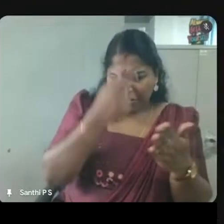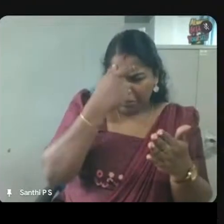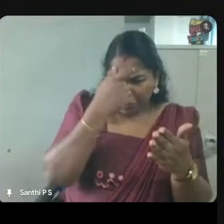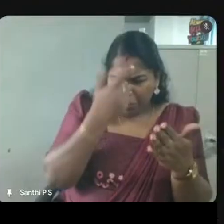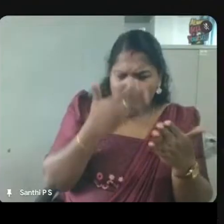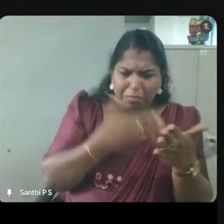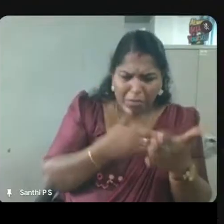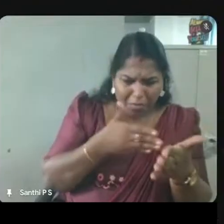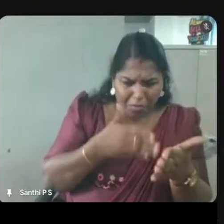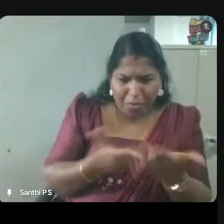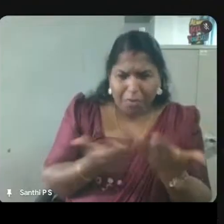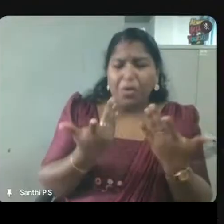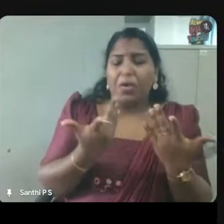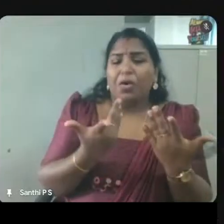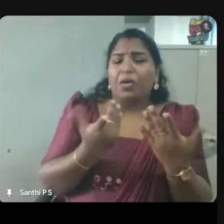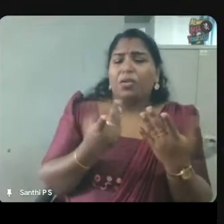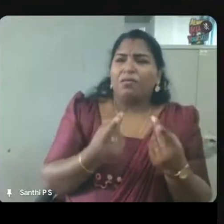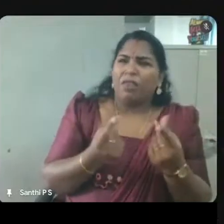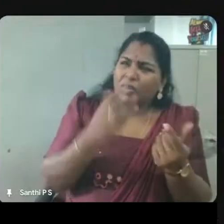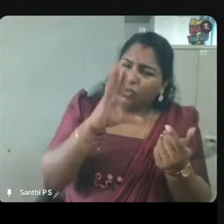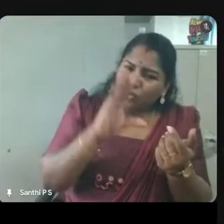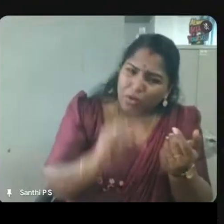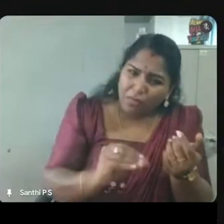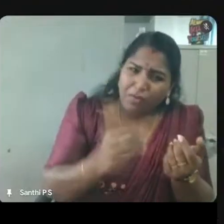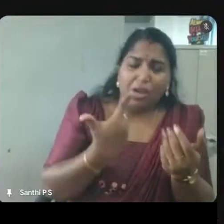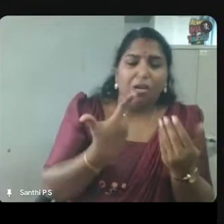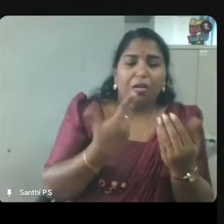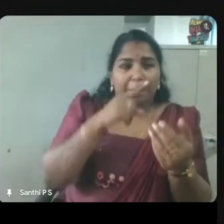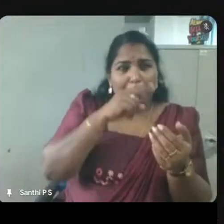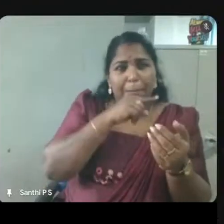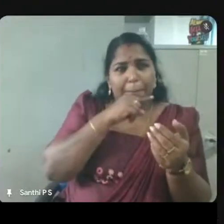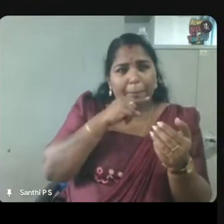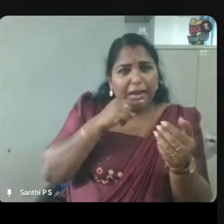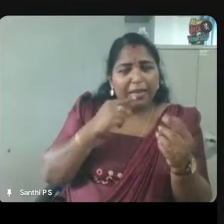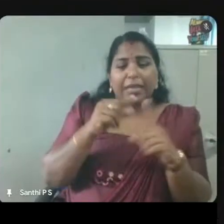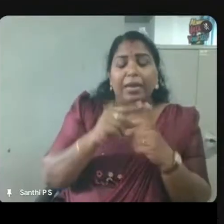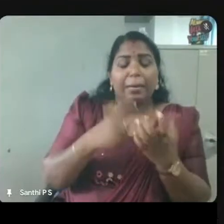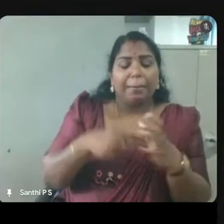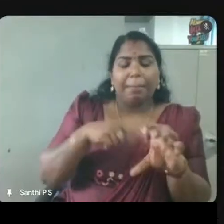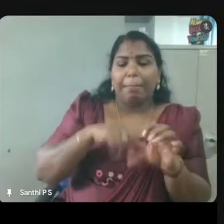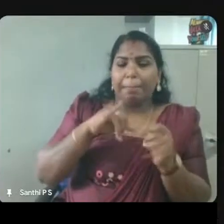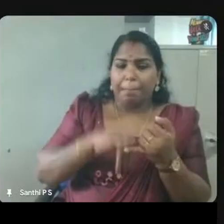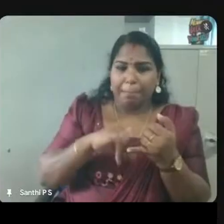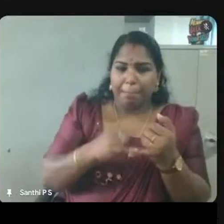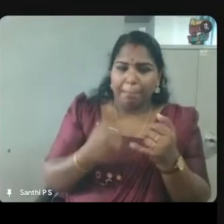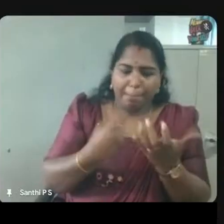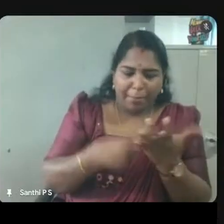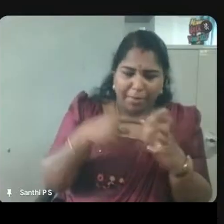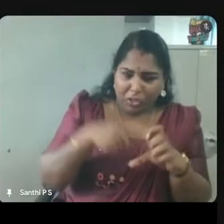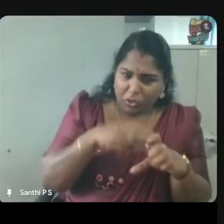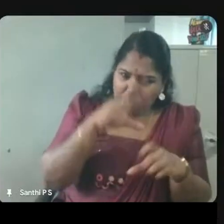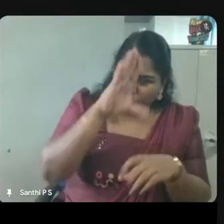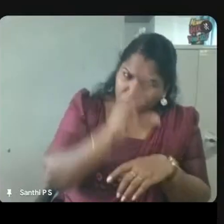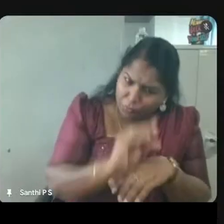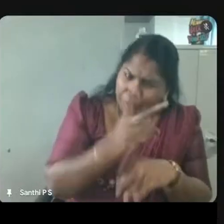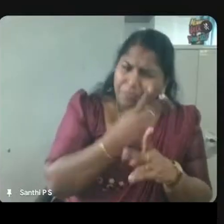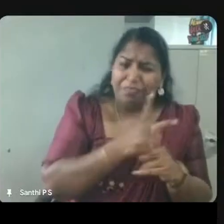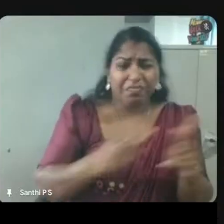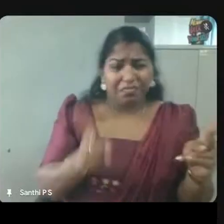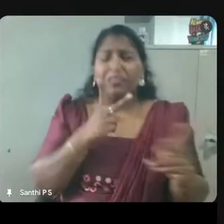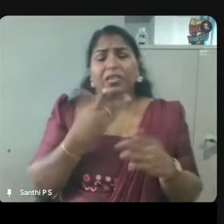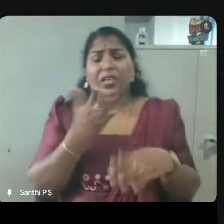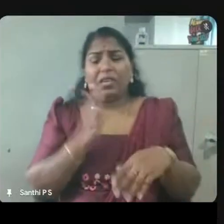വരുന്ന ഒരു ബ്ലഡ് പ്രഷറിലെ ഫ്ലക്ച്വേഷൻസ്, നോർമൽ ടെൻഷൻ, ഗ്ലോക്കോമ, അങ്ങനത്തെ കുറേ കാരണങ്ങൾ മൈഗ്രെയിനുമായിട്ട് ലിങ്ക്ഡ് ആണ്. അപ്പോൾ അങ്ങനെ